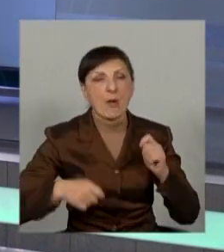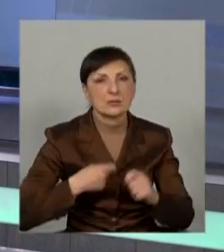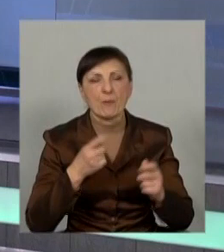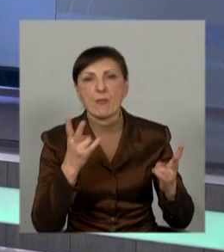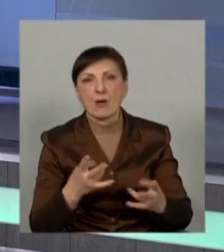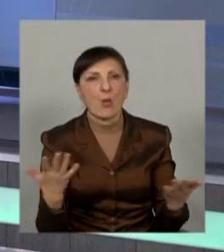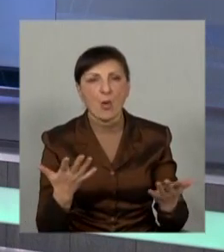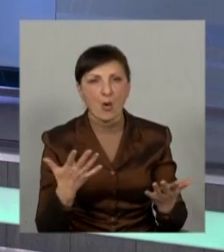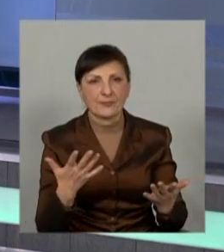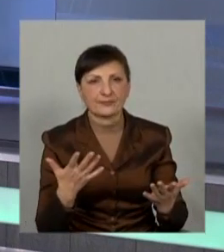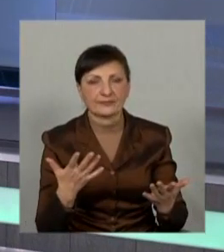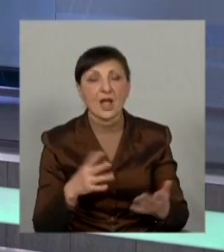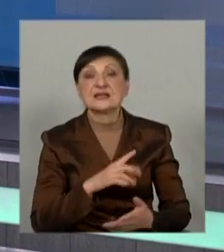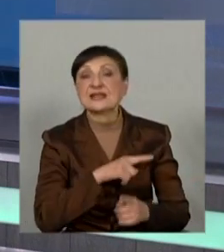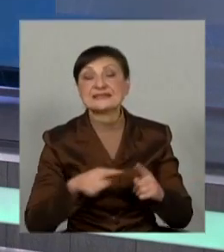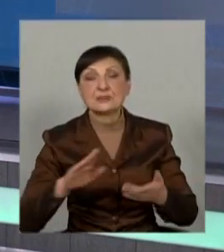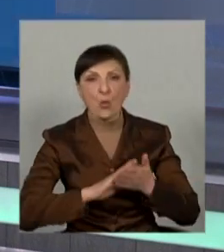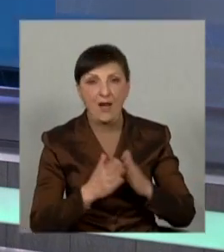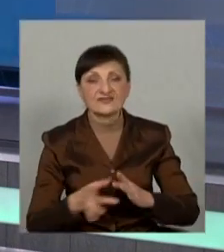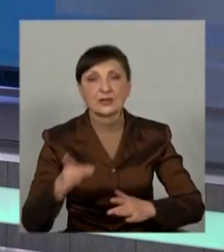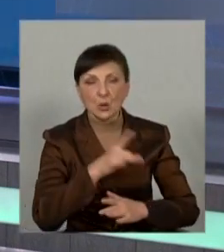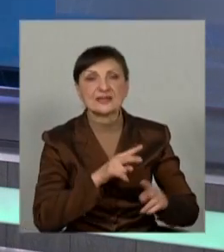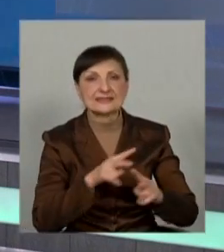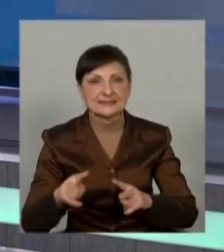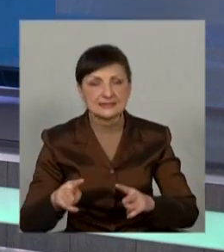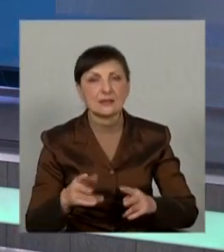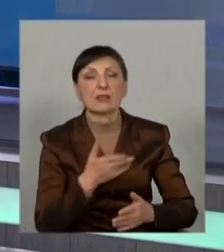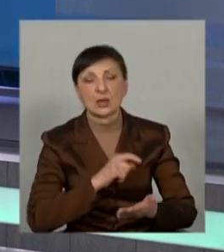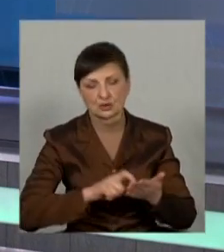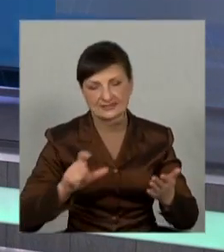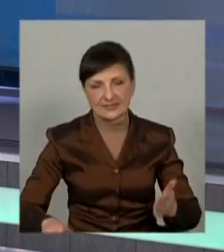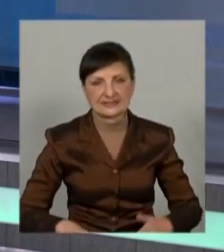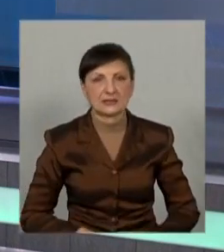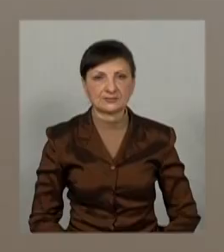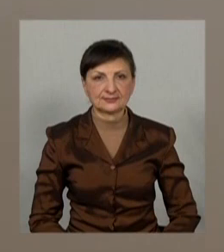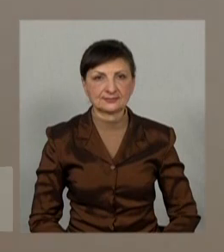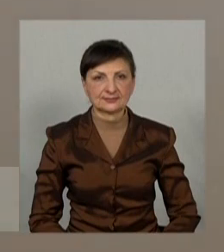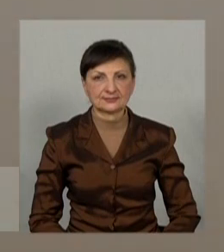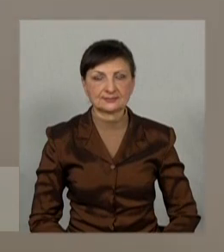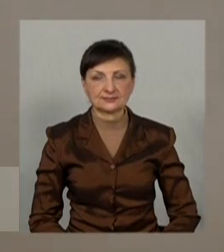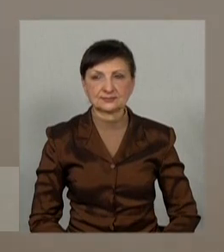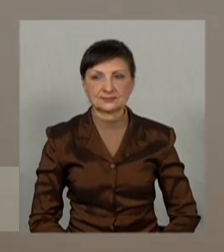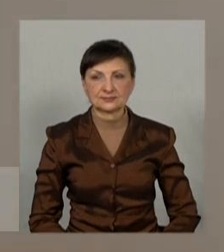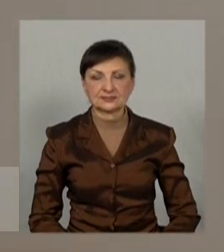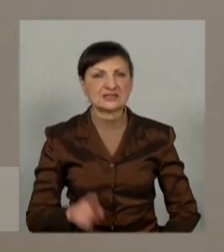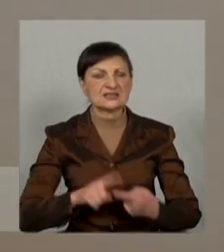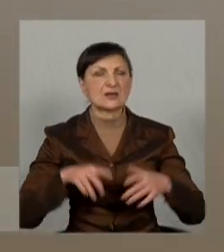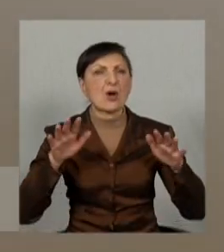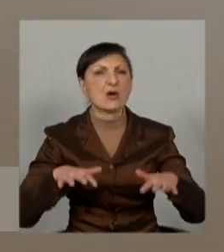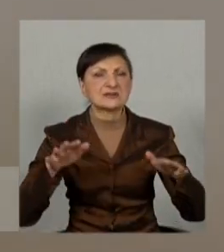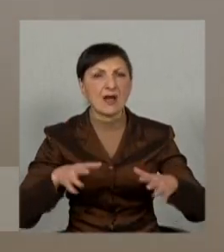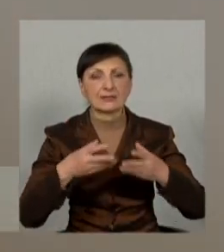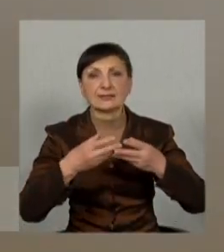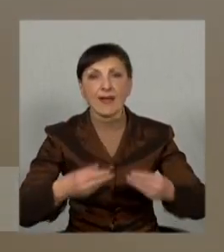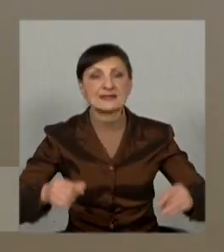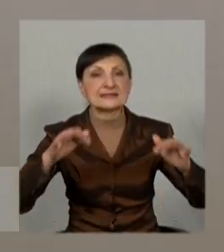последствия природного катаклизма. За ситуацией в регионе следит Тина Кудайберген. Из-за обильных осадков и таяния